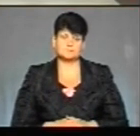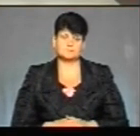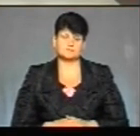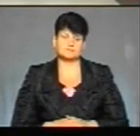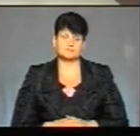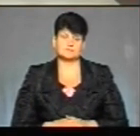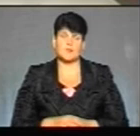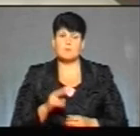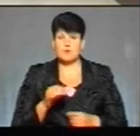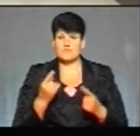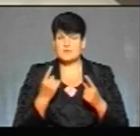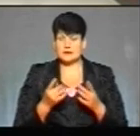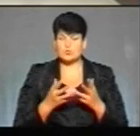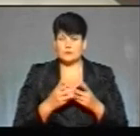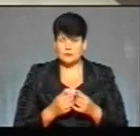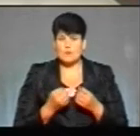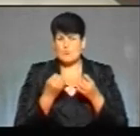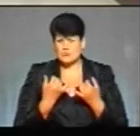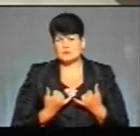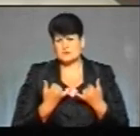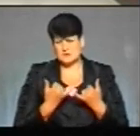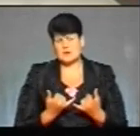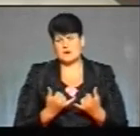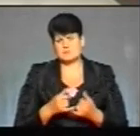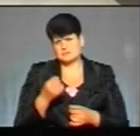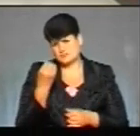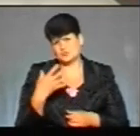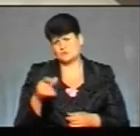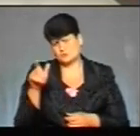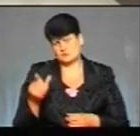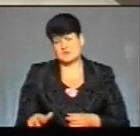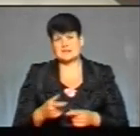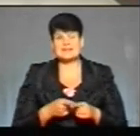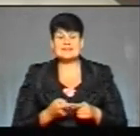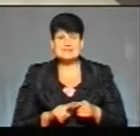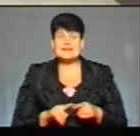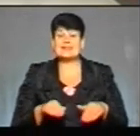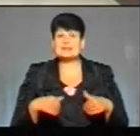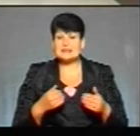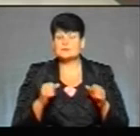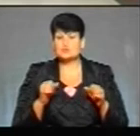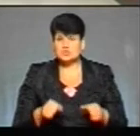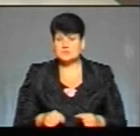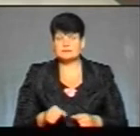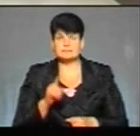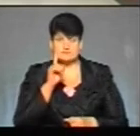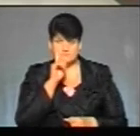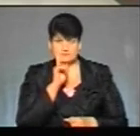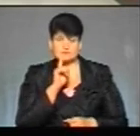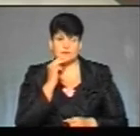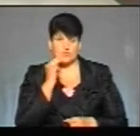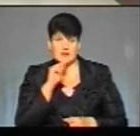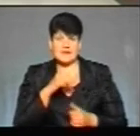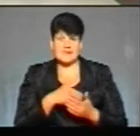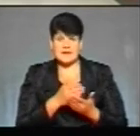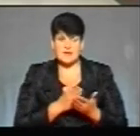По великому рахунку, просто для пересічного жителя, це просто надасть можливість і комфортність покращення якості